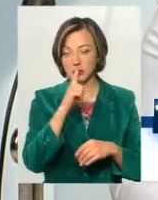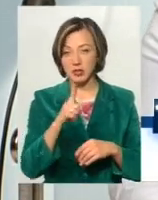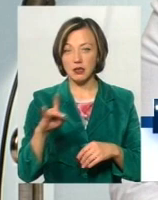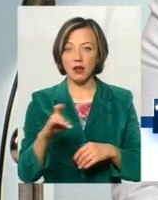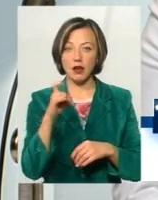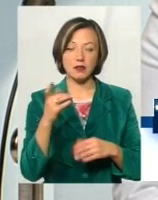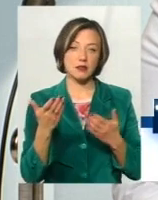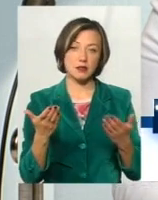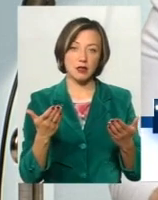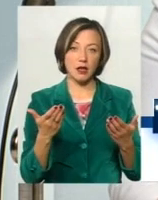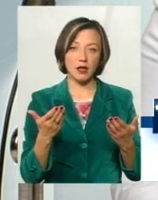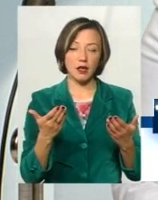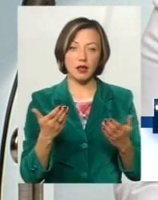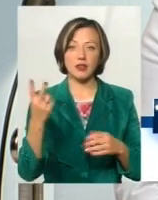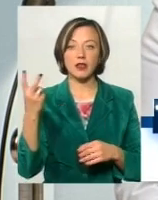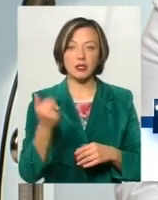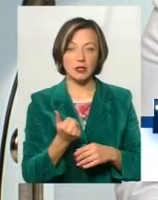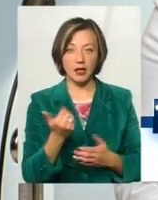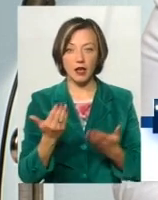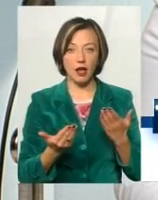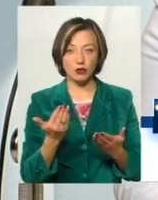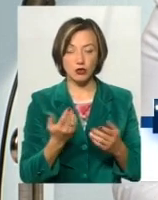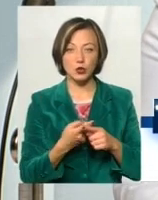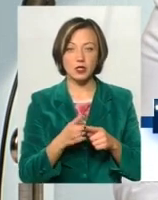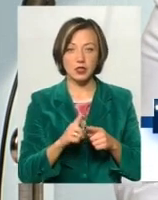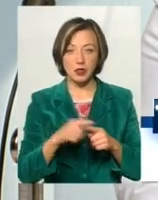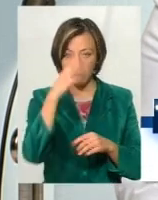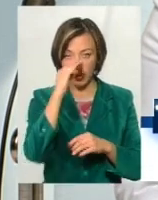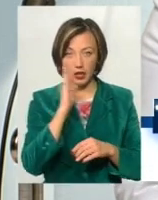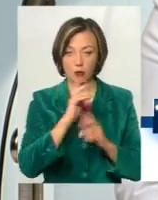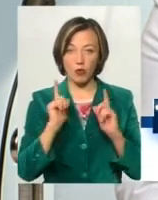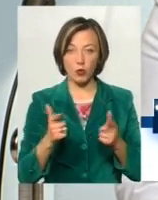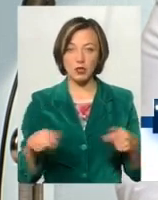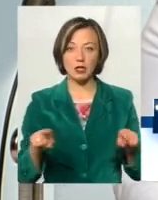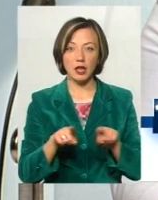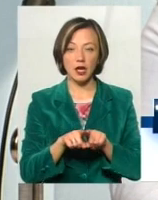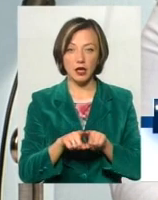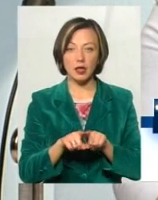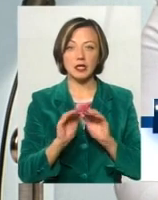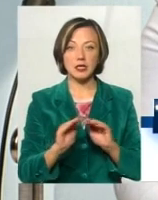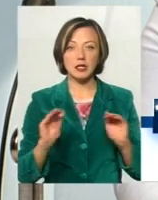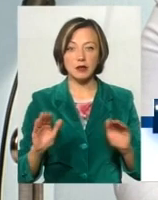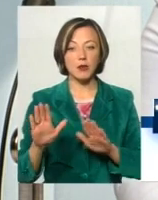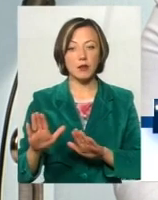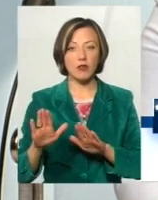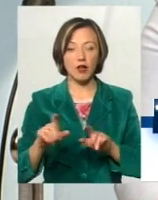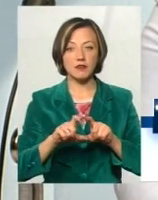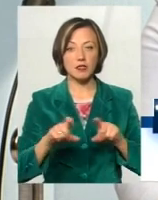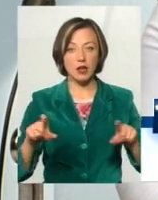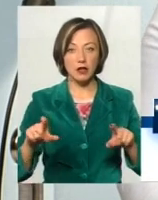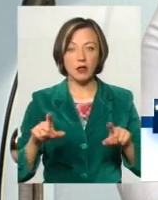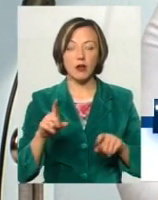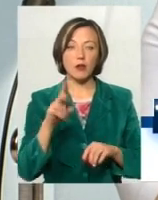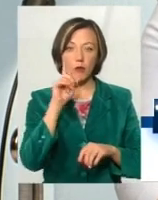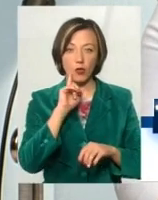раз в дві неділі, якщо це батьки погодилися на такі, щоб діти перебували в навчальному закладі, поки